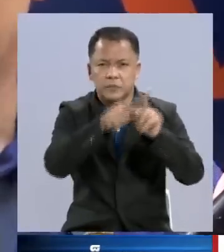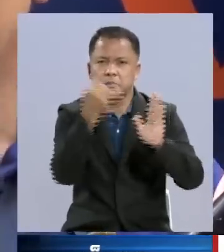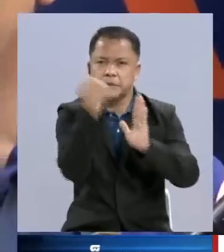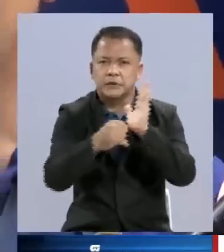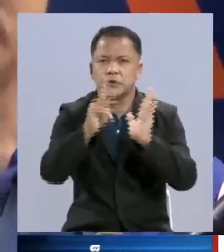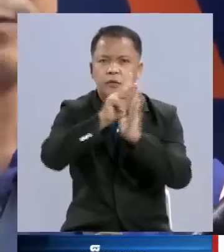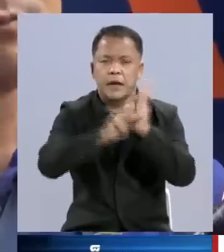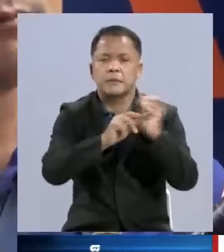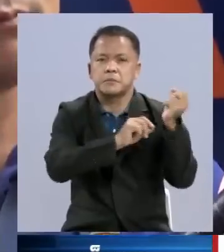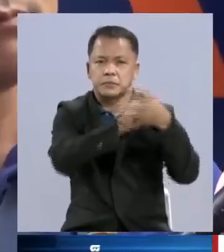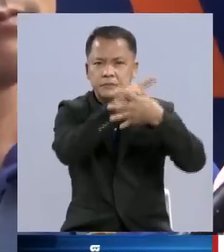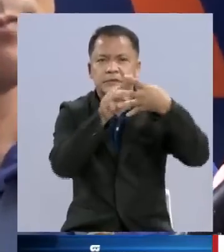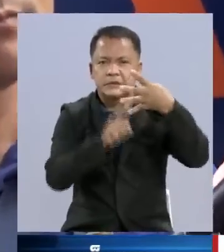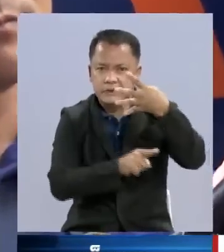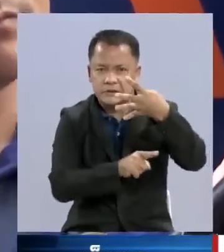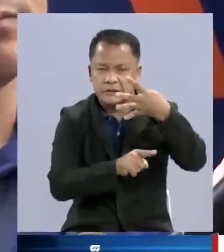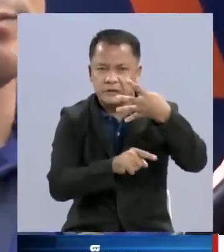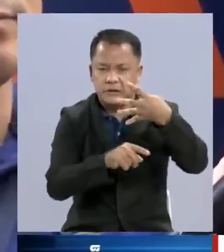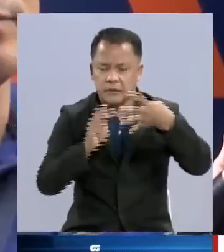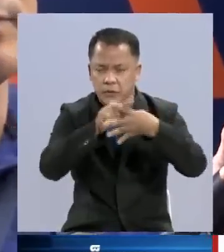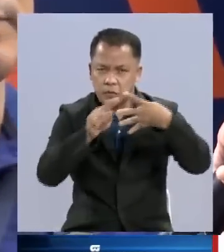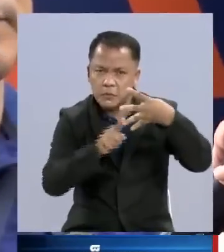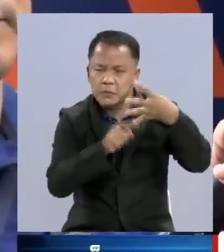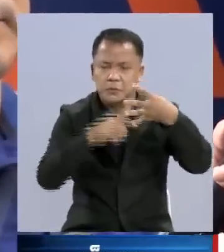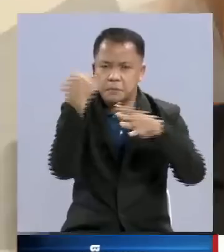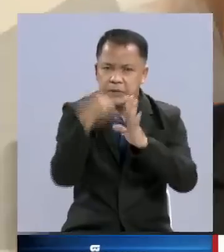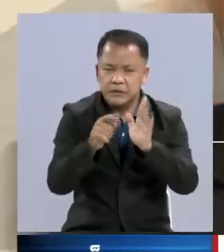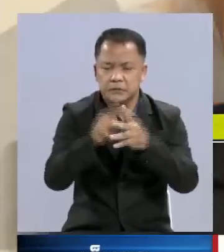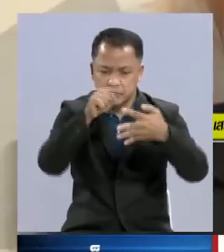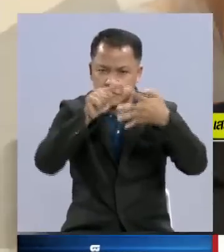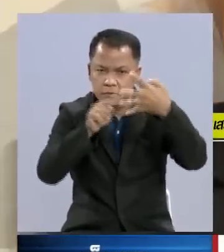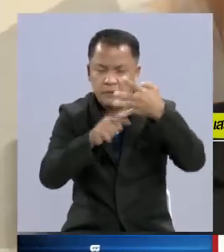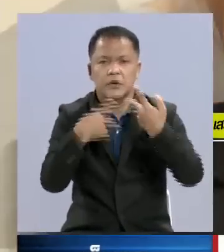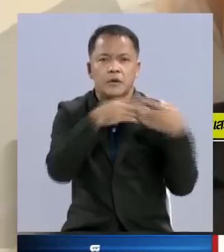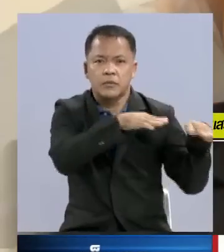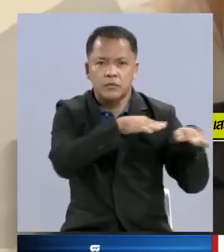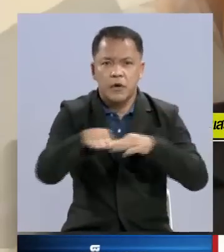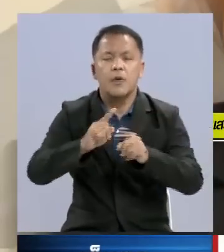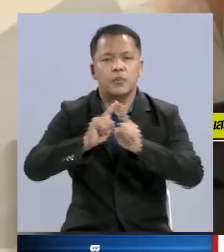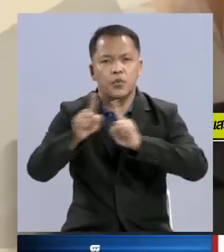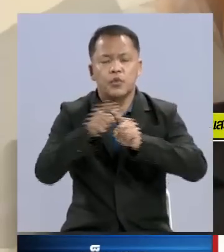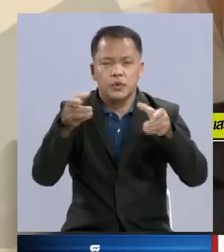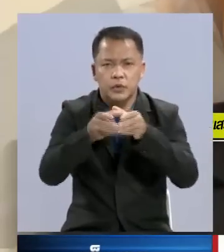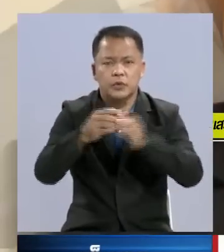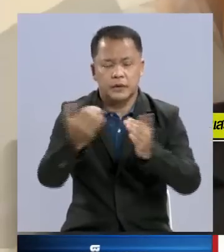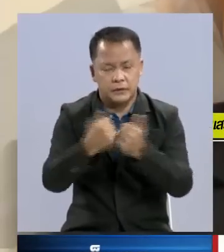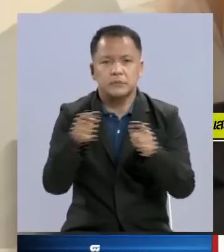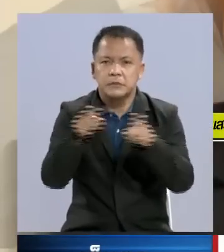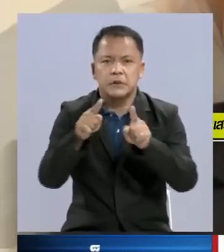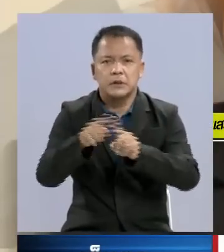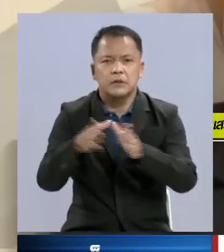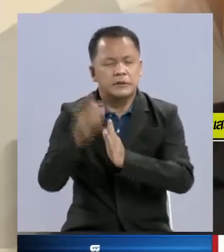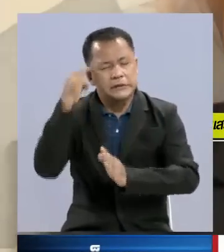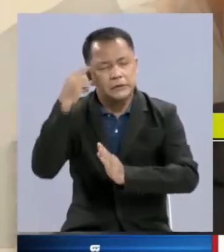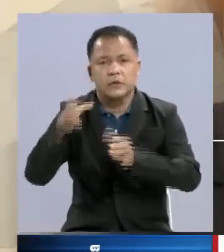ขัดกฎหมายถึง4มาตราเลยนะคุณชัยธวัฒน์บอกว่าไอ้เรื่องนี้เนี่ยมันเป็นรายละเอียดที่จะต้องไปเตรียมต่อสู้กันในทางคดีเช่นเดียวกันกับความ